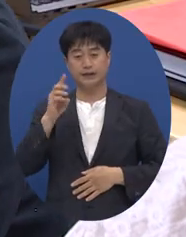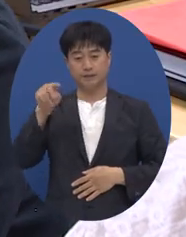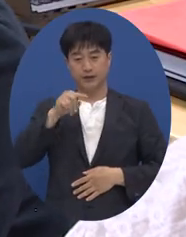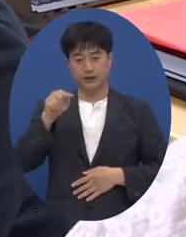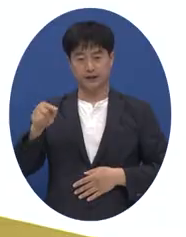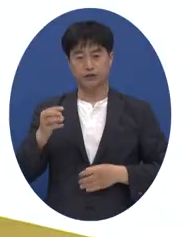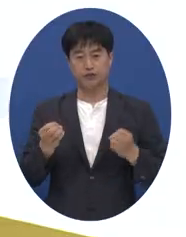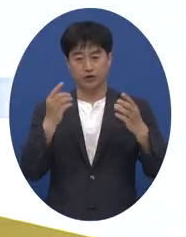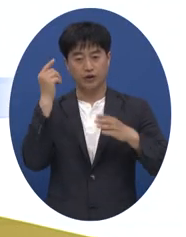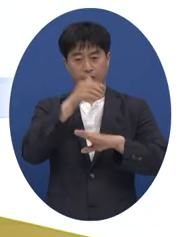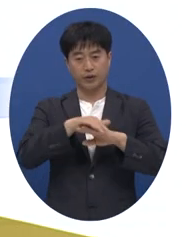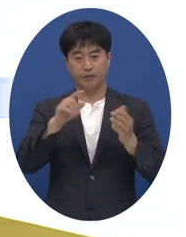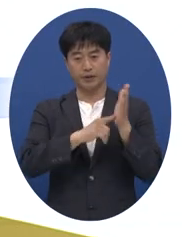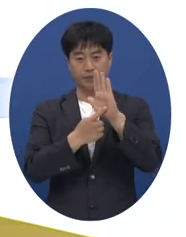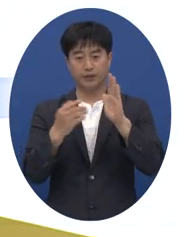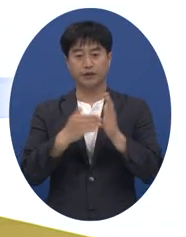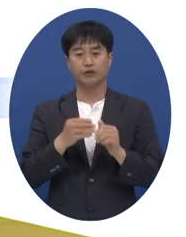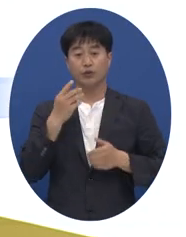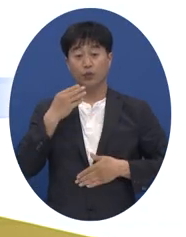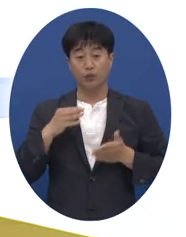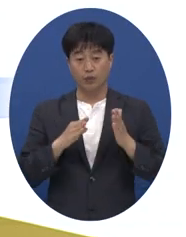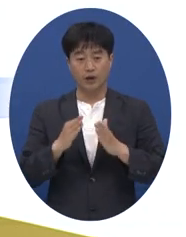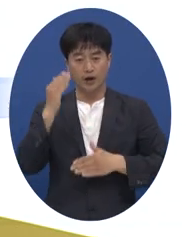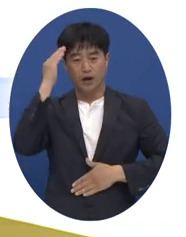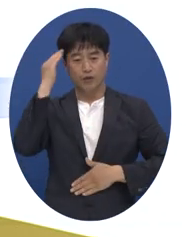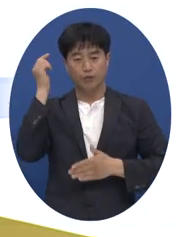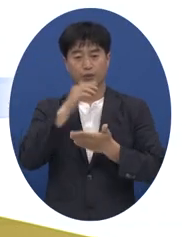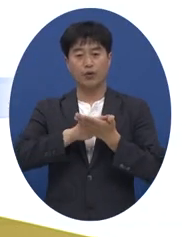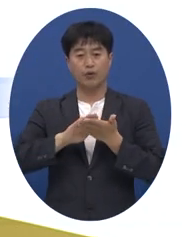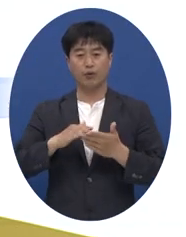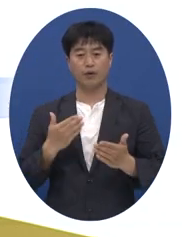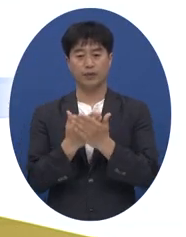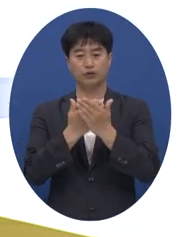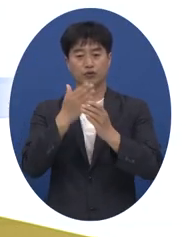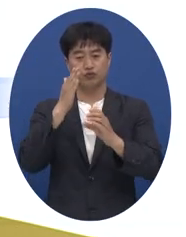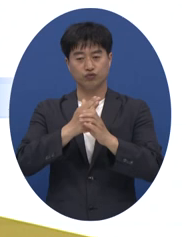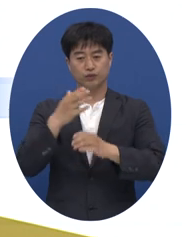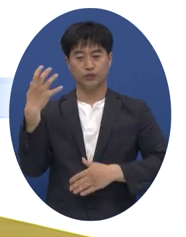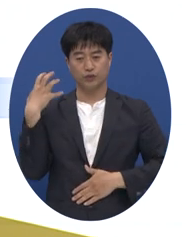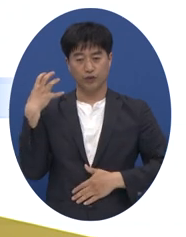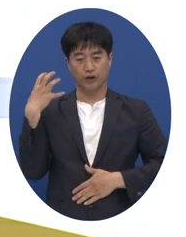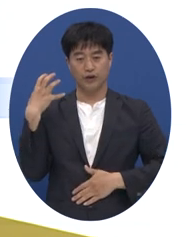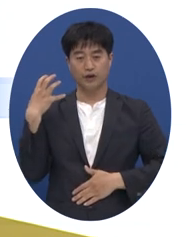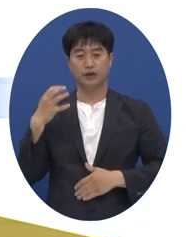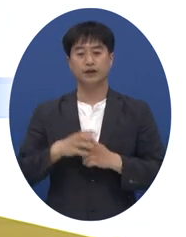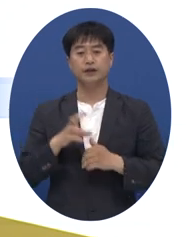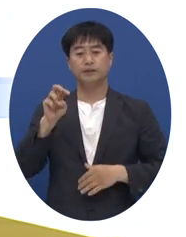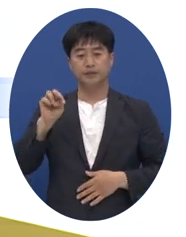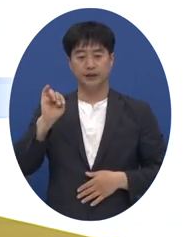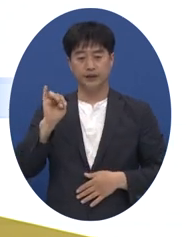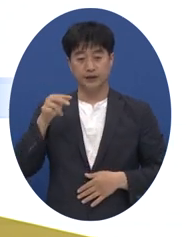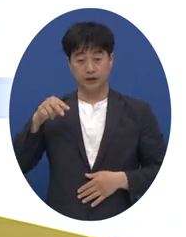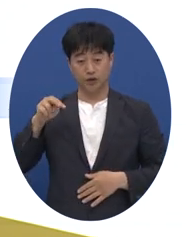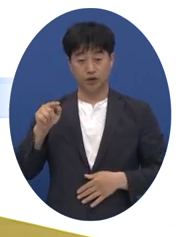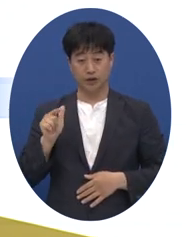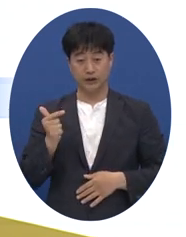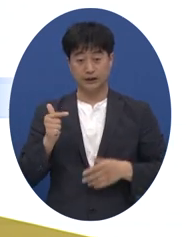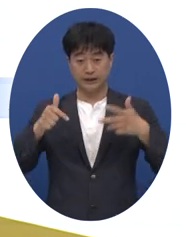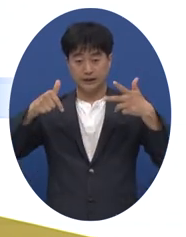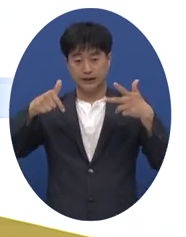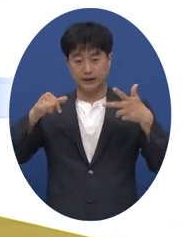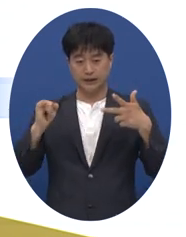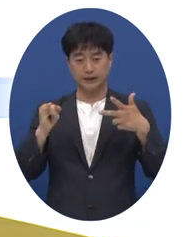밝혔습니다. 경기도가 한반도 평화와 번영의 중심 역할을 해야 한다는 민선 7기